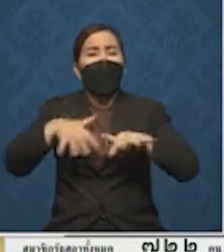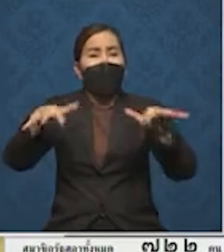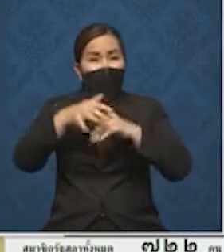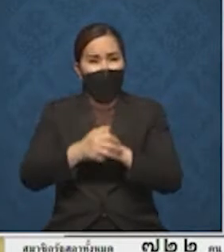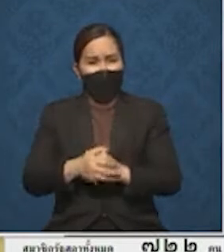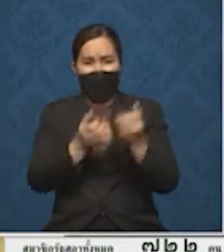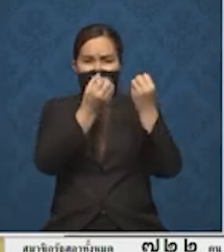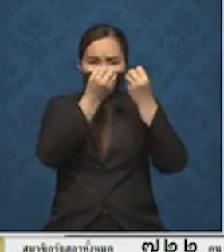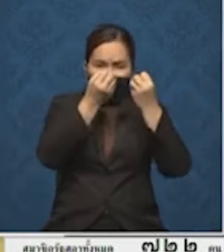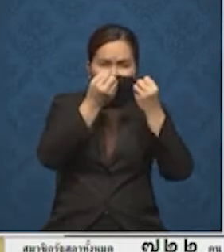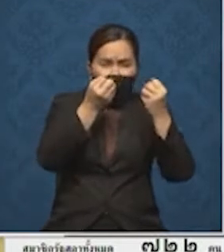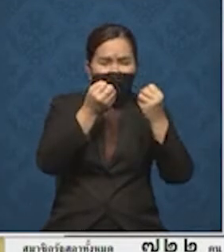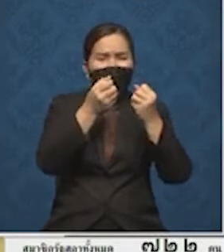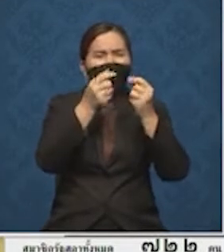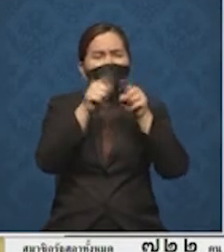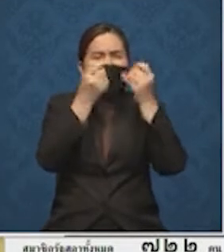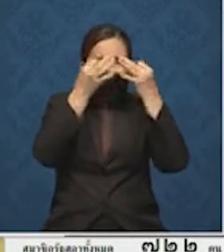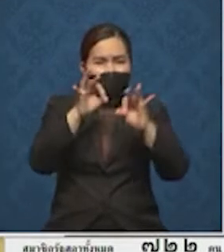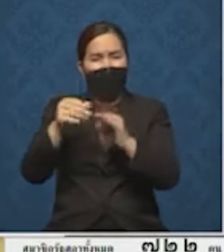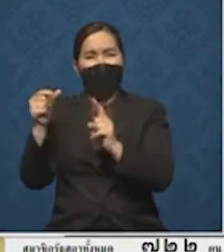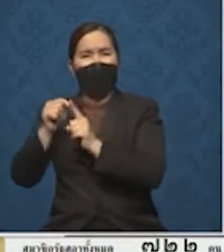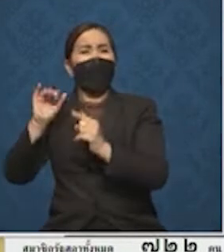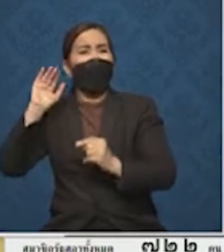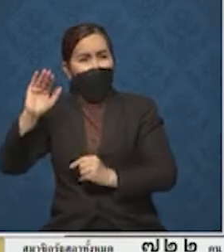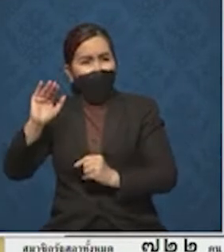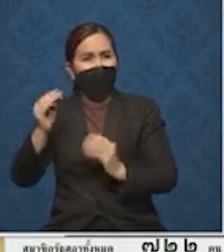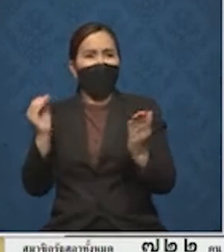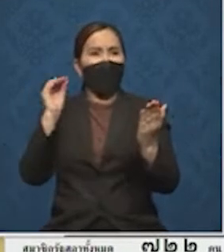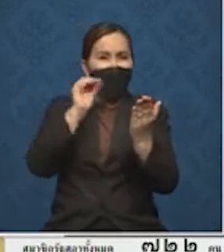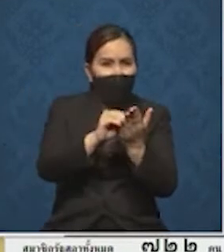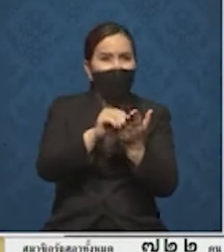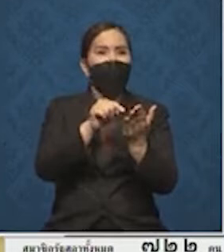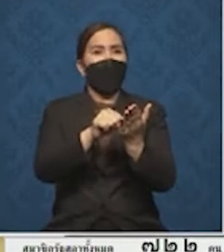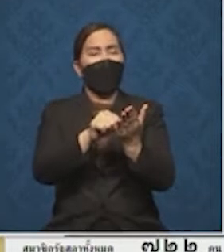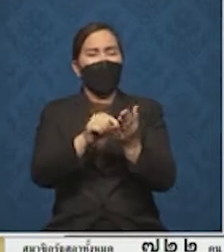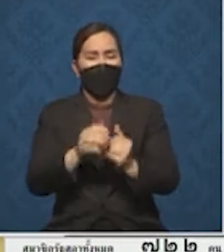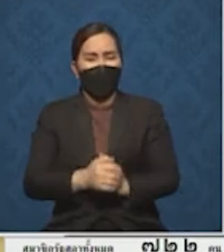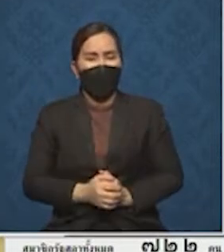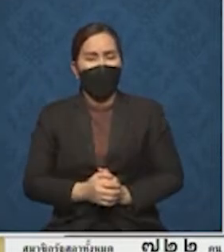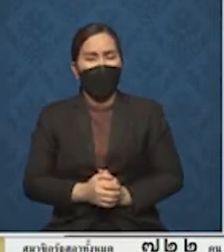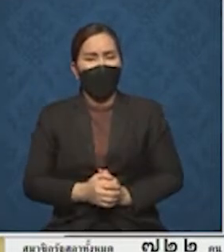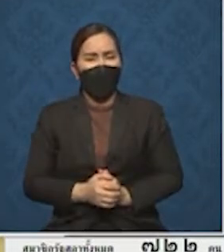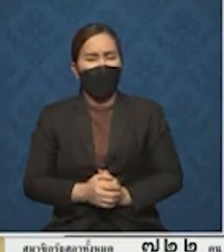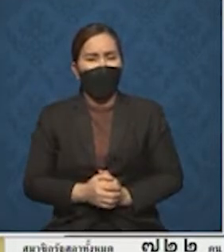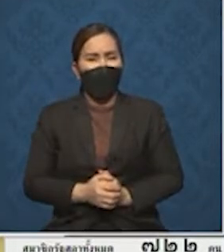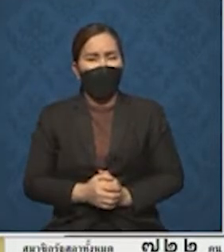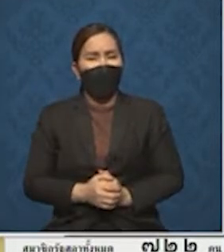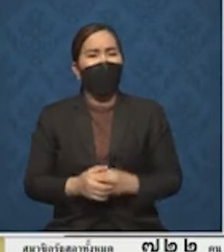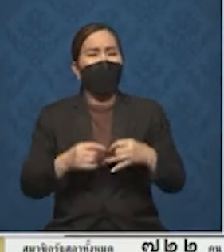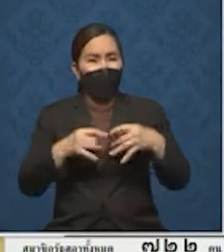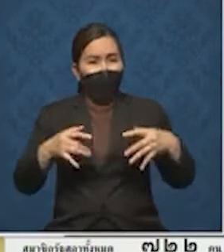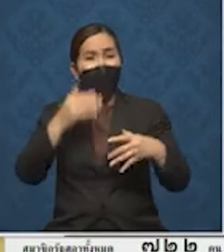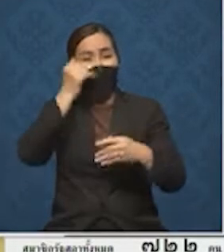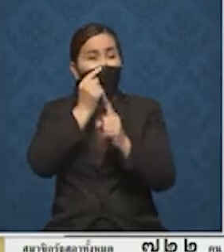นคือไปสู่การคอบมัมปปกษว่าเขาได้ระบว่าตาม